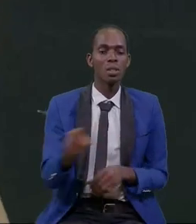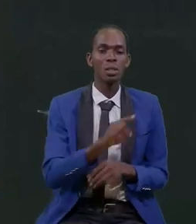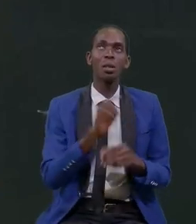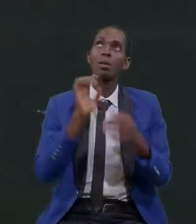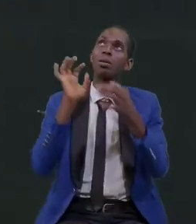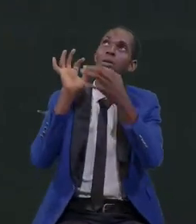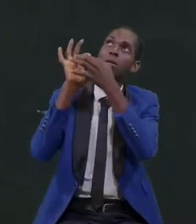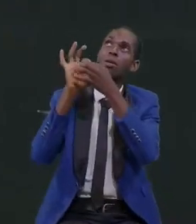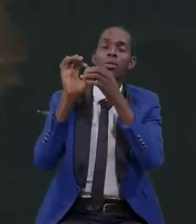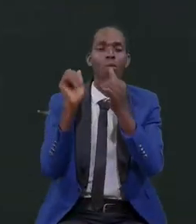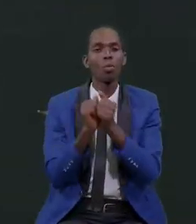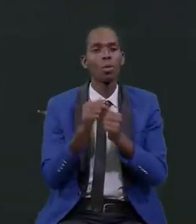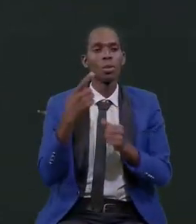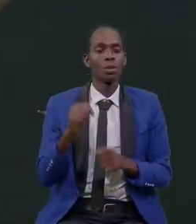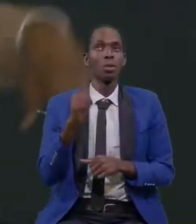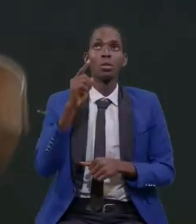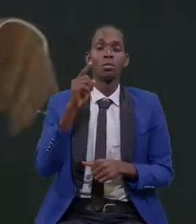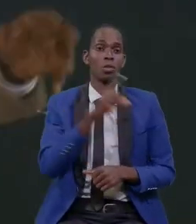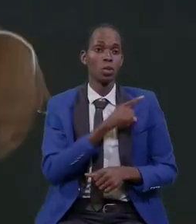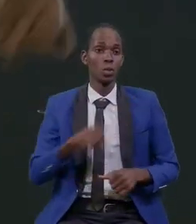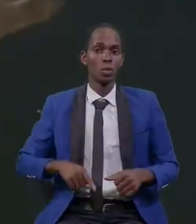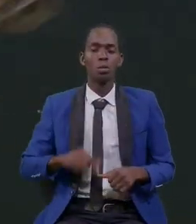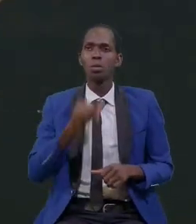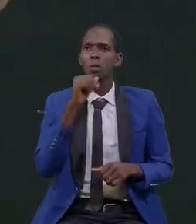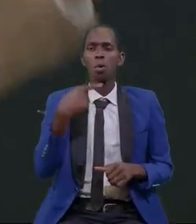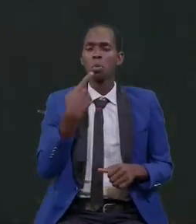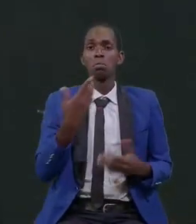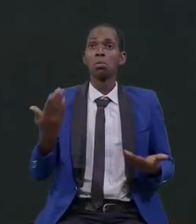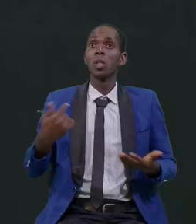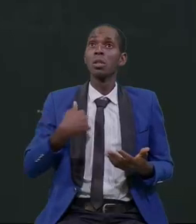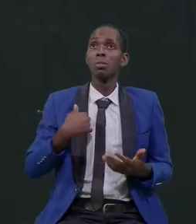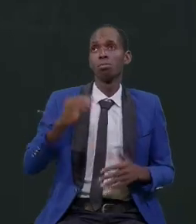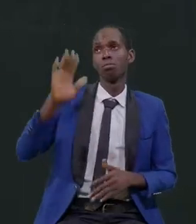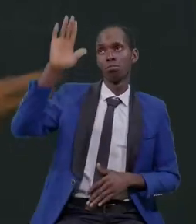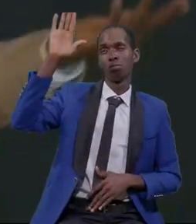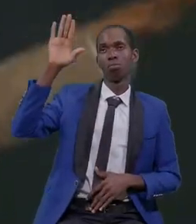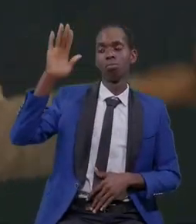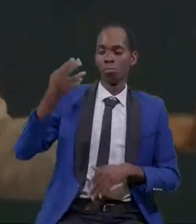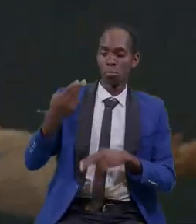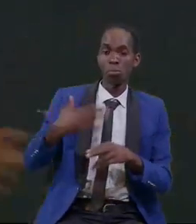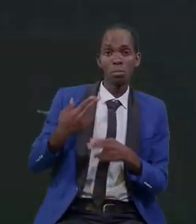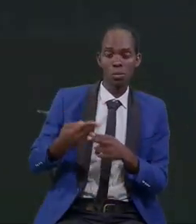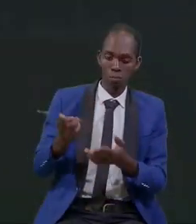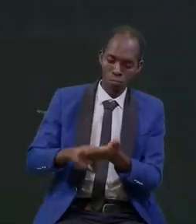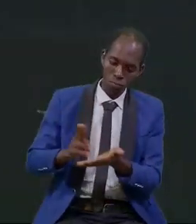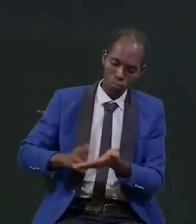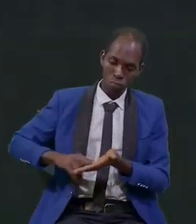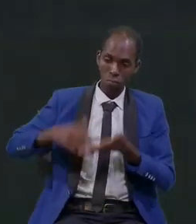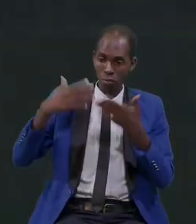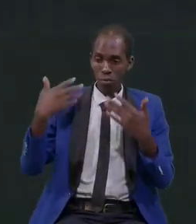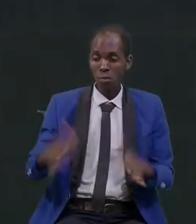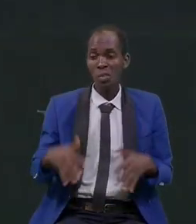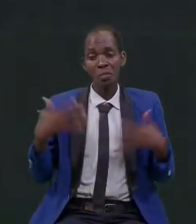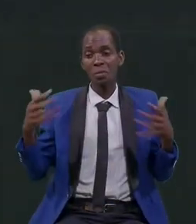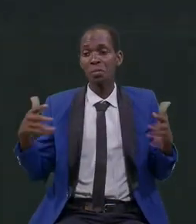connexion avec le Seigneur. Ils n'ont pas dit, j'ai levé ma main seulement. Hein. J'ai écrit mon nom dans leur registre. Hein. C'est